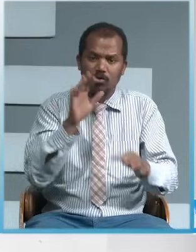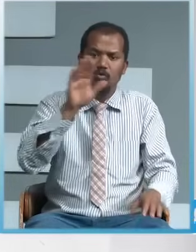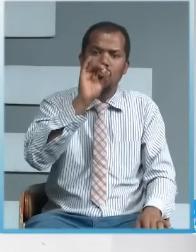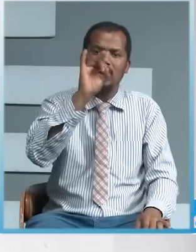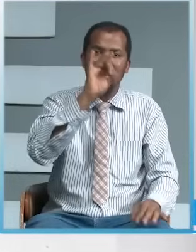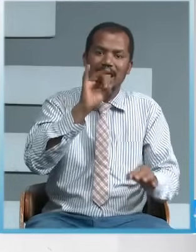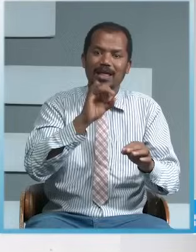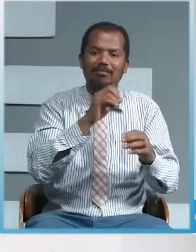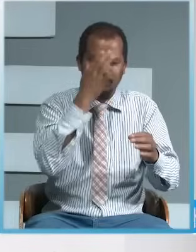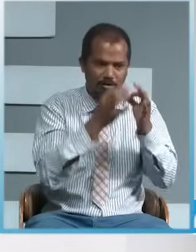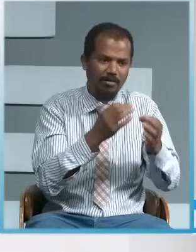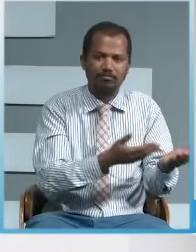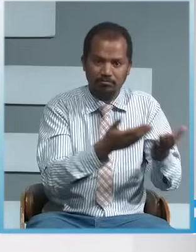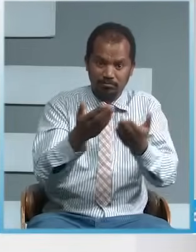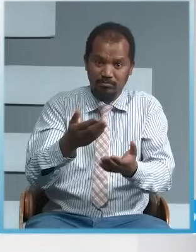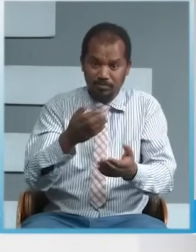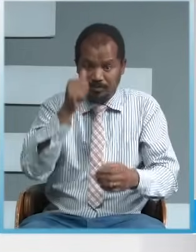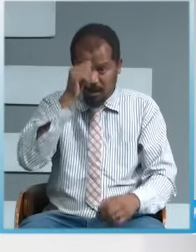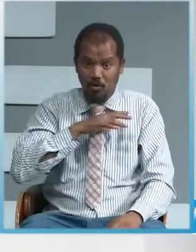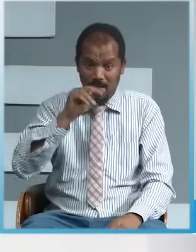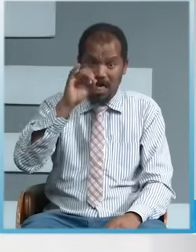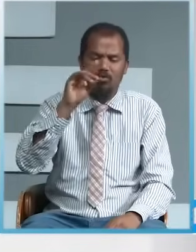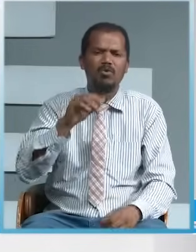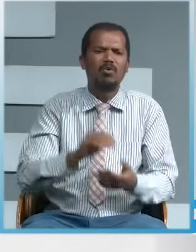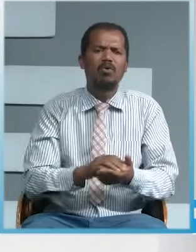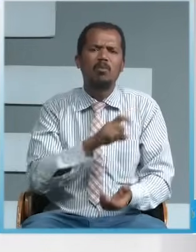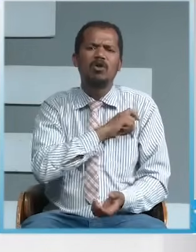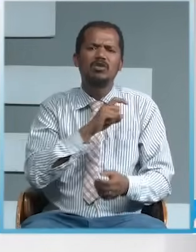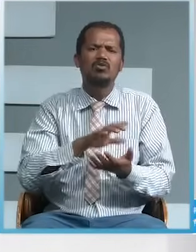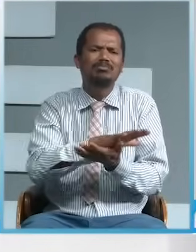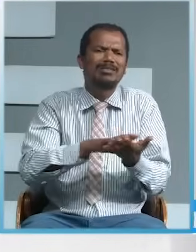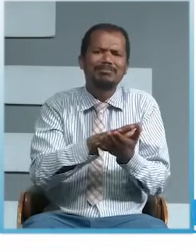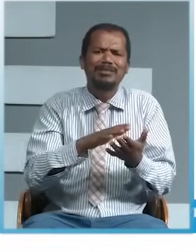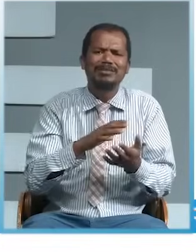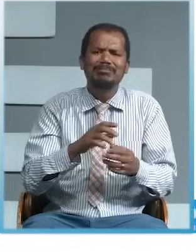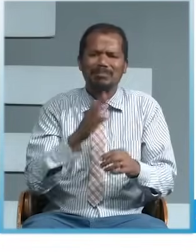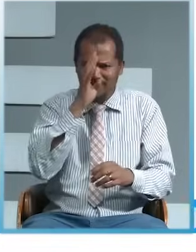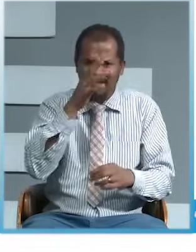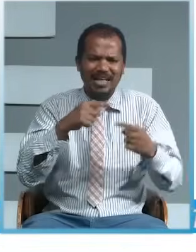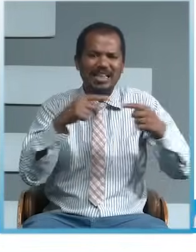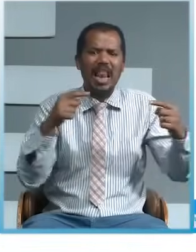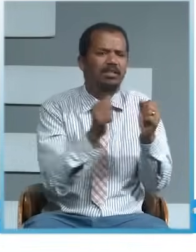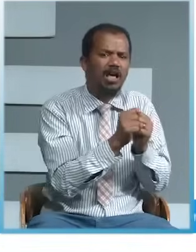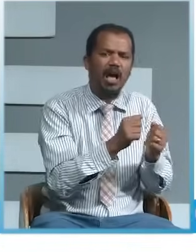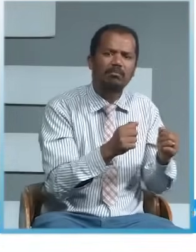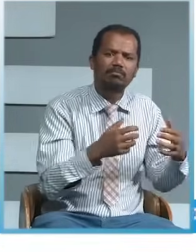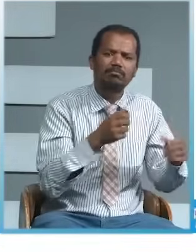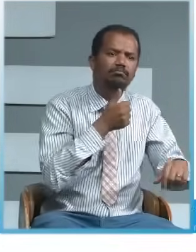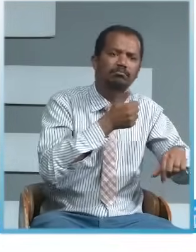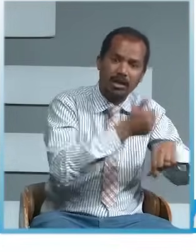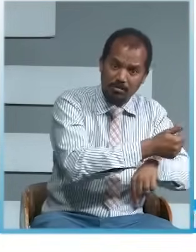ቤት ጉለሌ ምድብ ችሎት የቀረቡት አቶ መላኩ ሳህሌ ፖሊስ ሁከትና ብጥብጥ በመፍጠርና ከጠላት ጋር በማበር የሚል